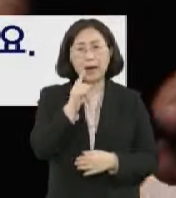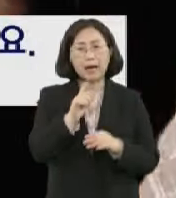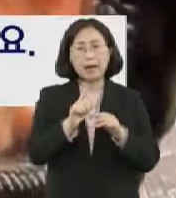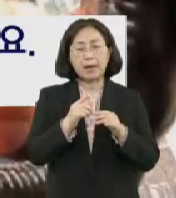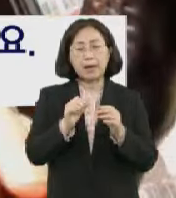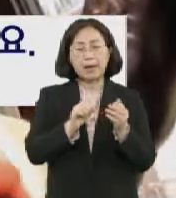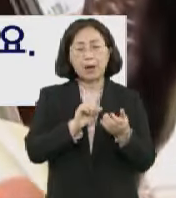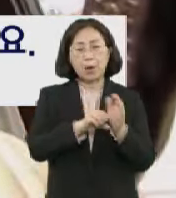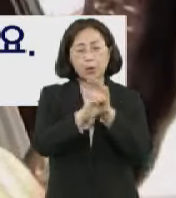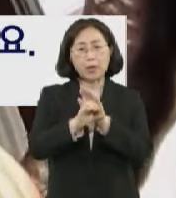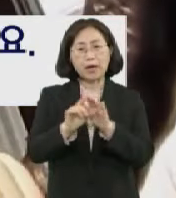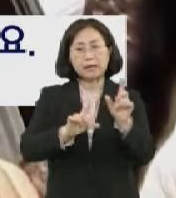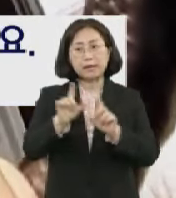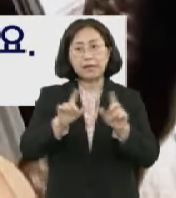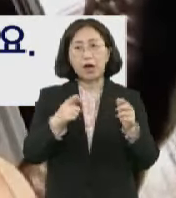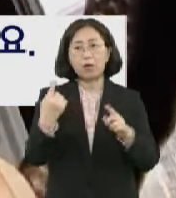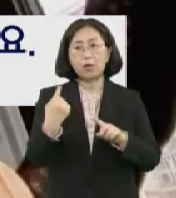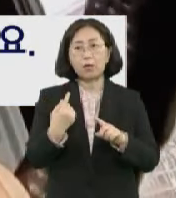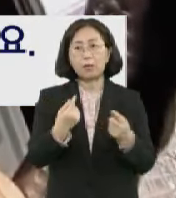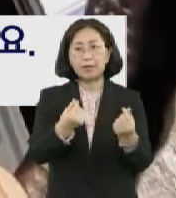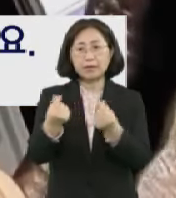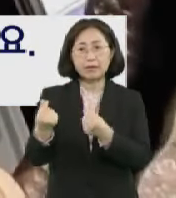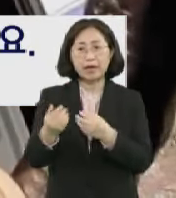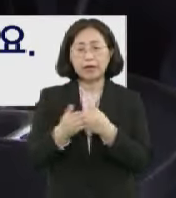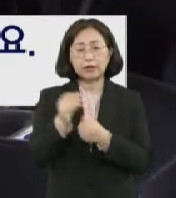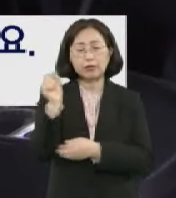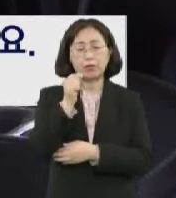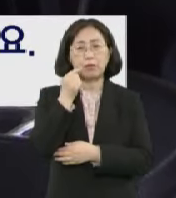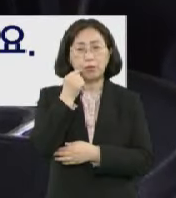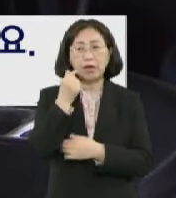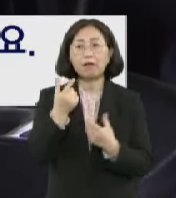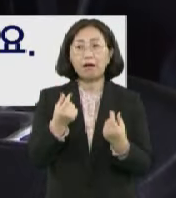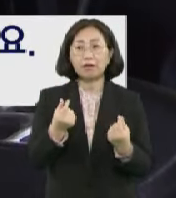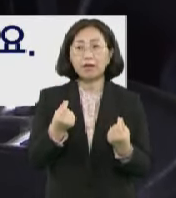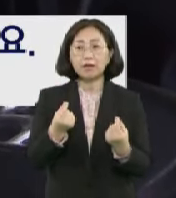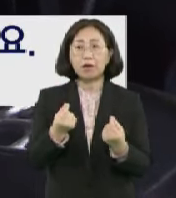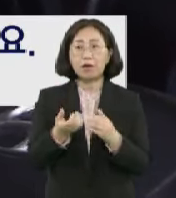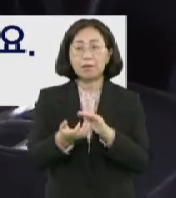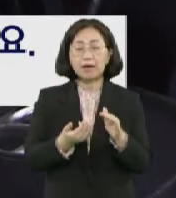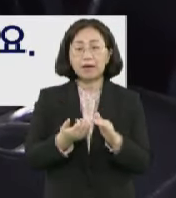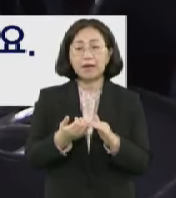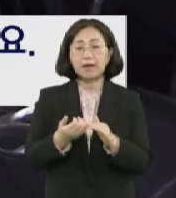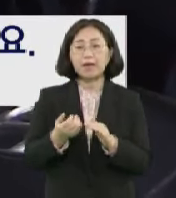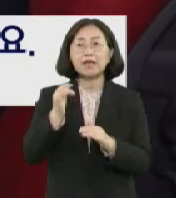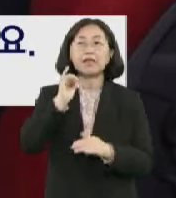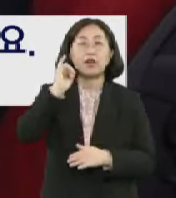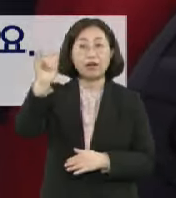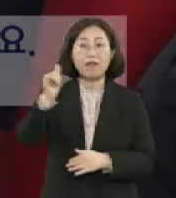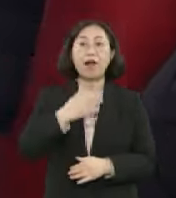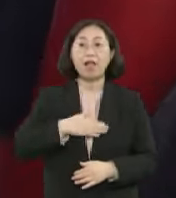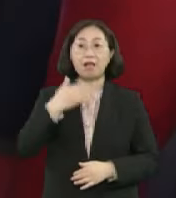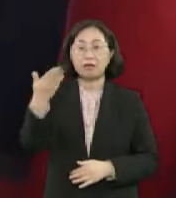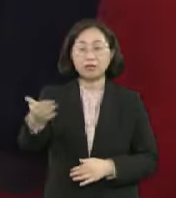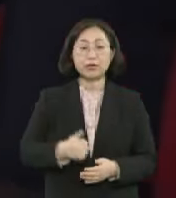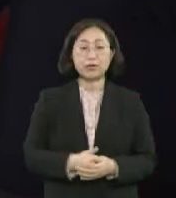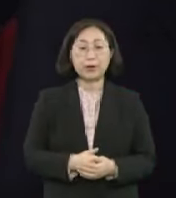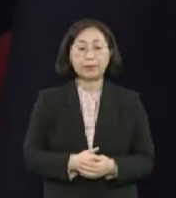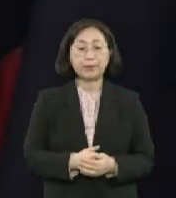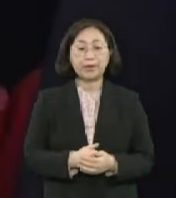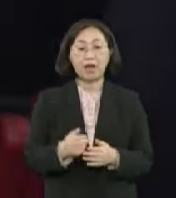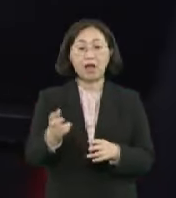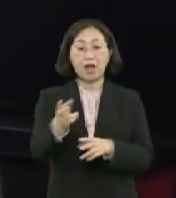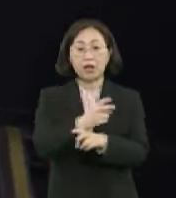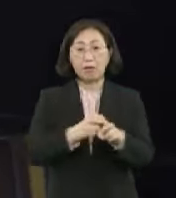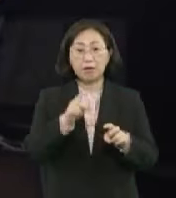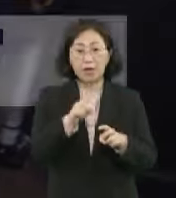비슷하더라고요. 그래서 운전을 못 할 것 같아가지고 미리 영업소에다 전화를 했어요. 운행 후 터미널에서